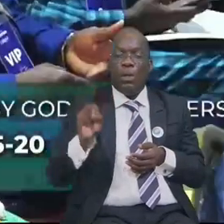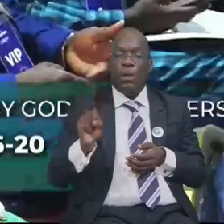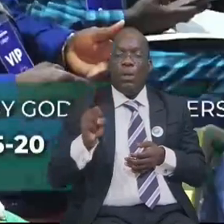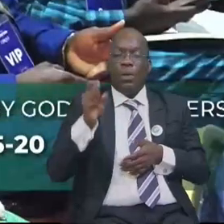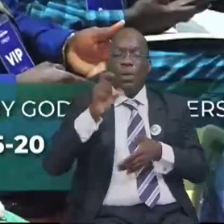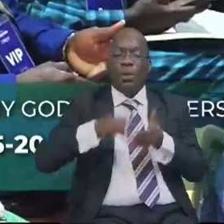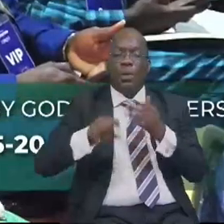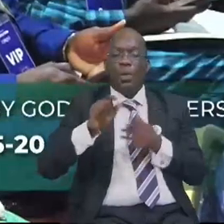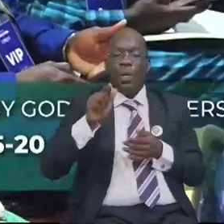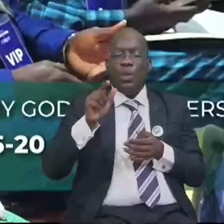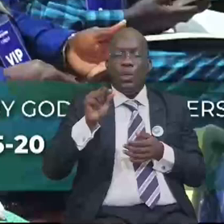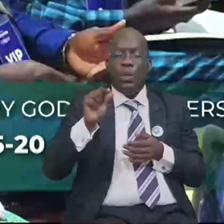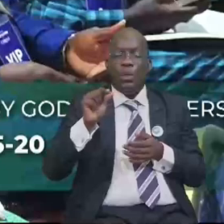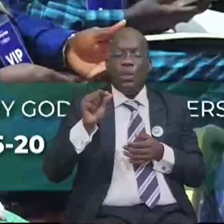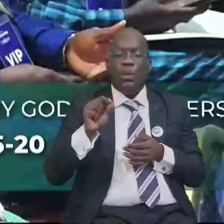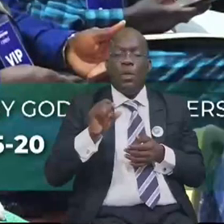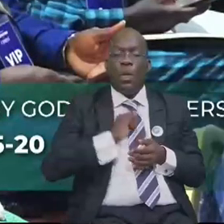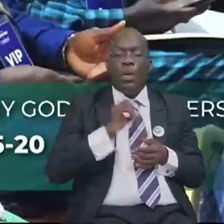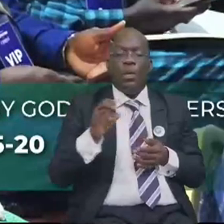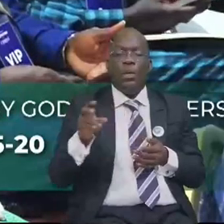En deux rois 20.